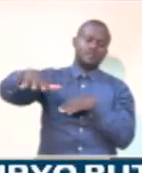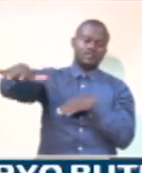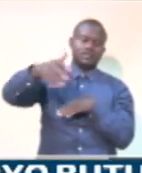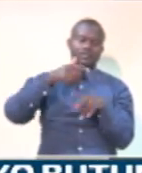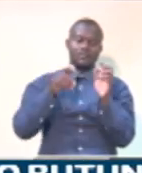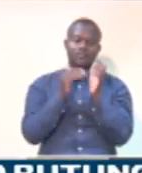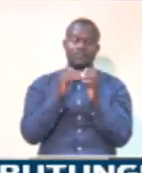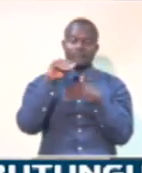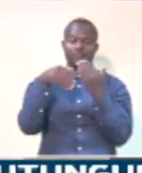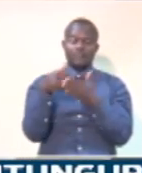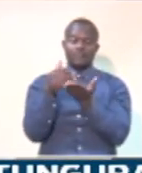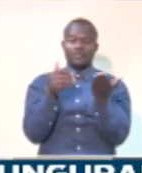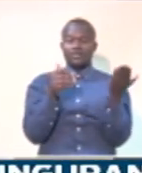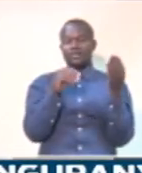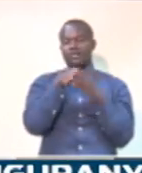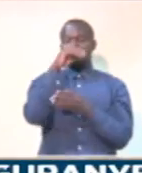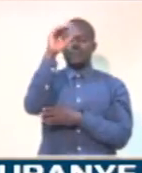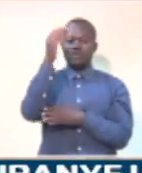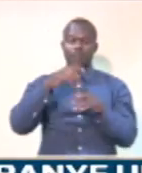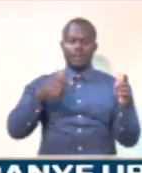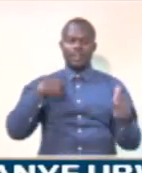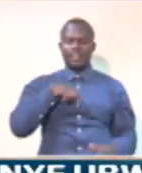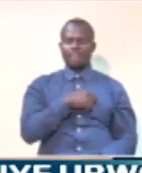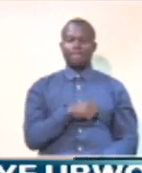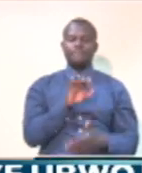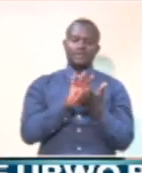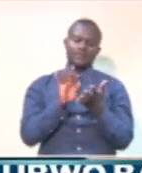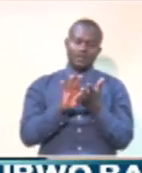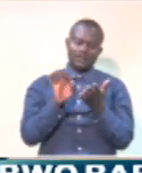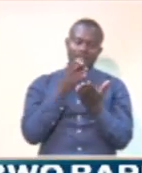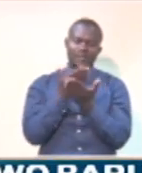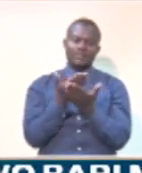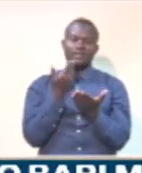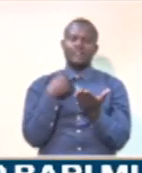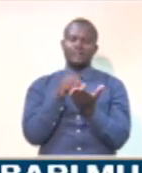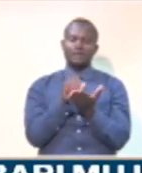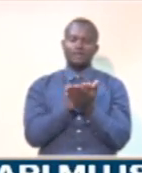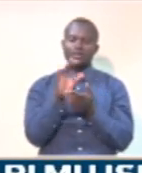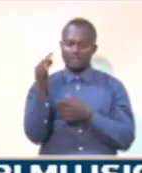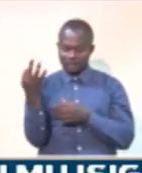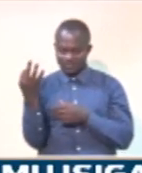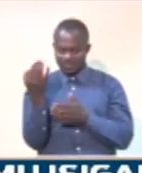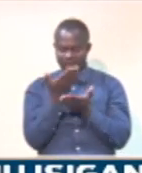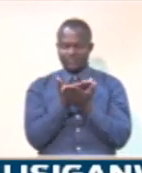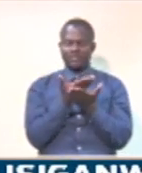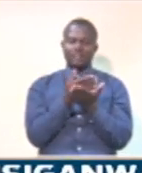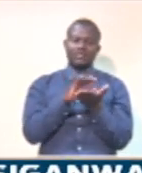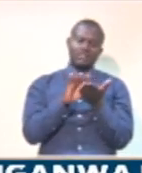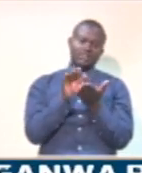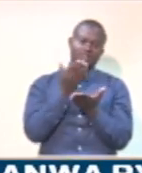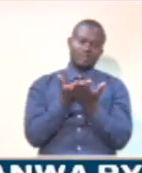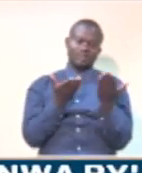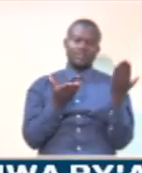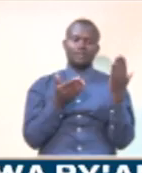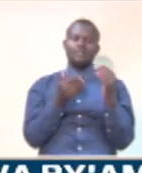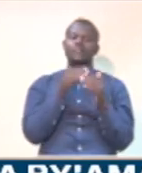kandi amapoto ikindi ateye mu masambu yacu twararanditse turasaba nk'ubu ngiye mfite dosiye eshatu Deja naranditse na ndadepoza mvuga